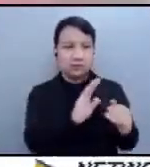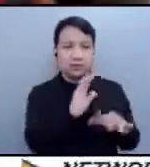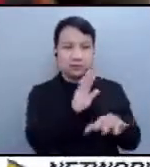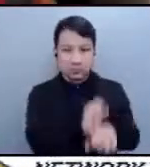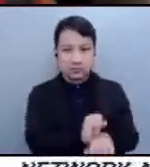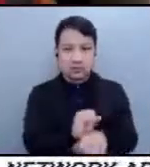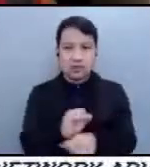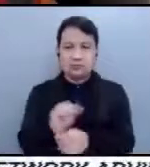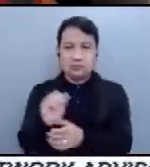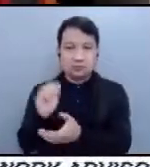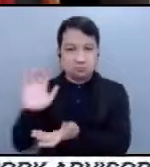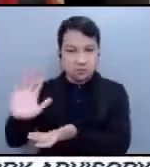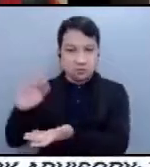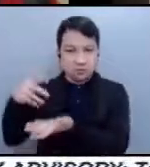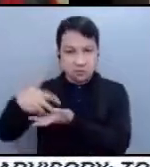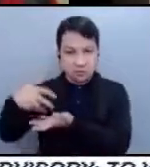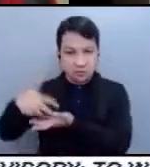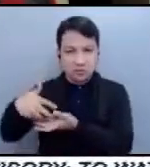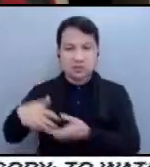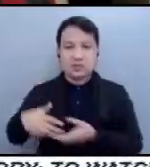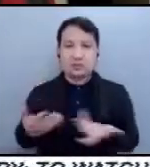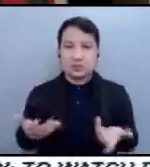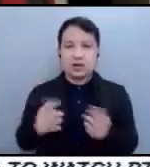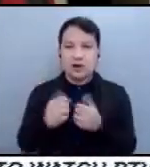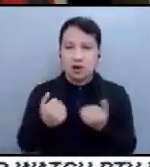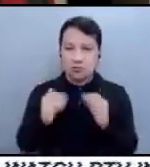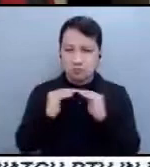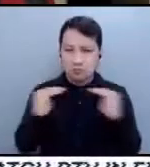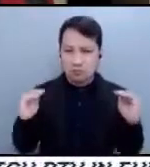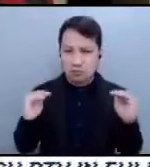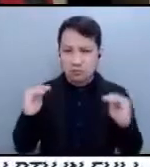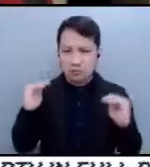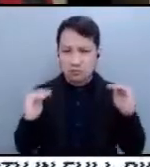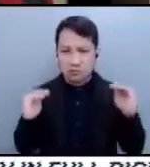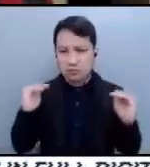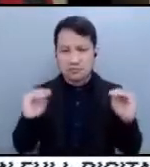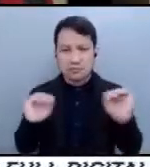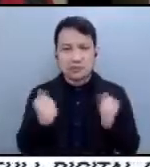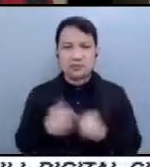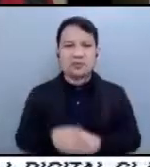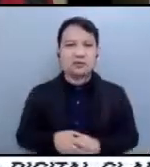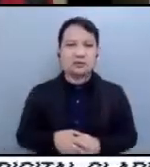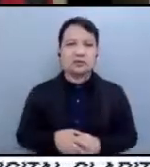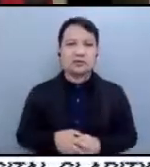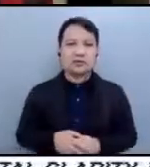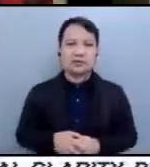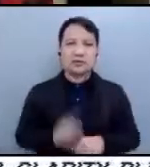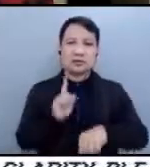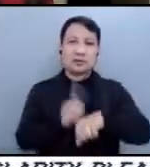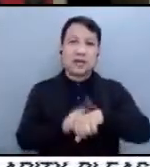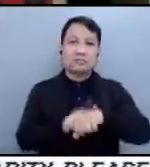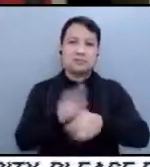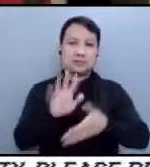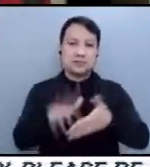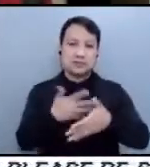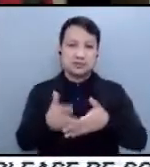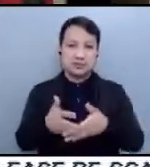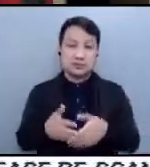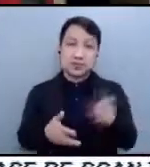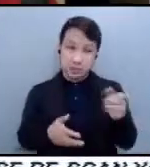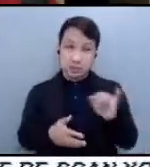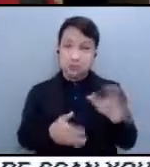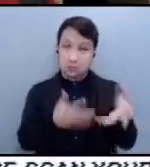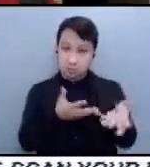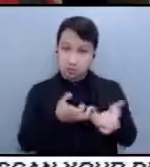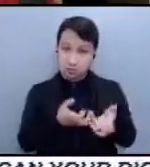passion at ang inyong pag-aaral? Yan, so first po, time management. Kasi kung gusto niyo po yung ginagawa niyo, kaya niyo